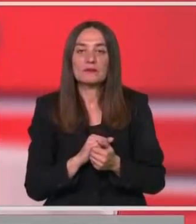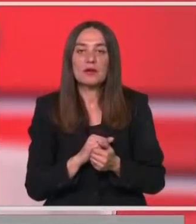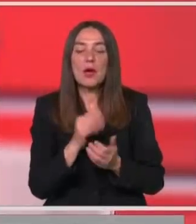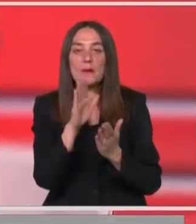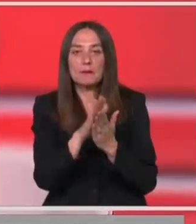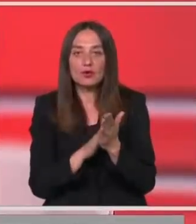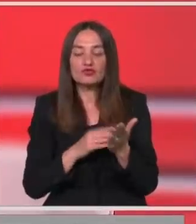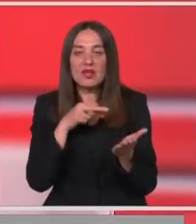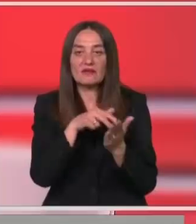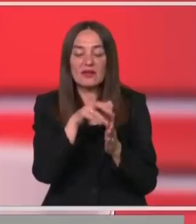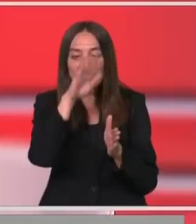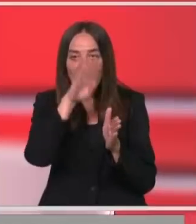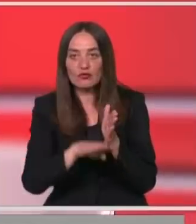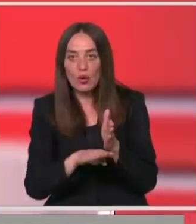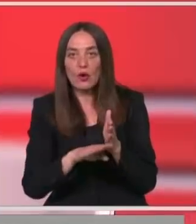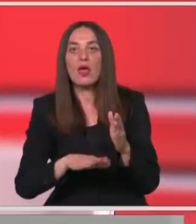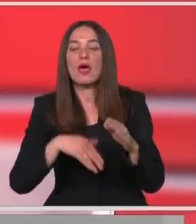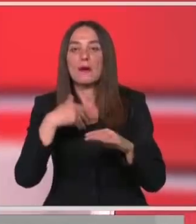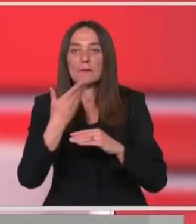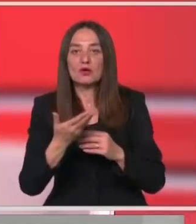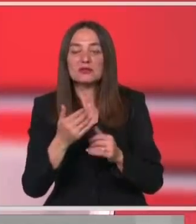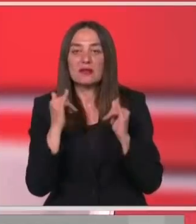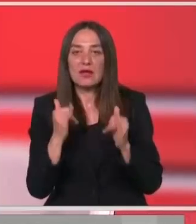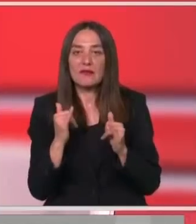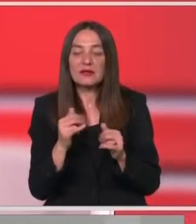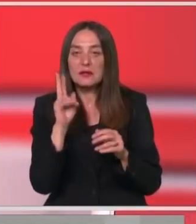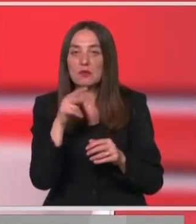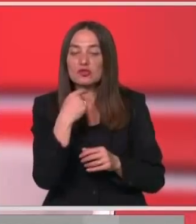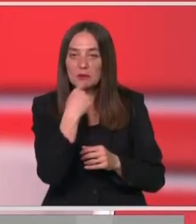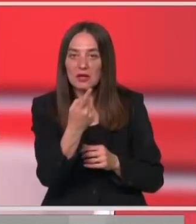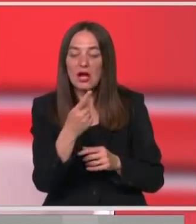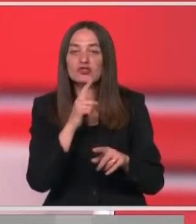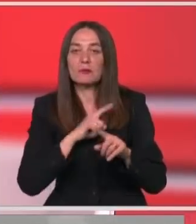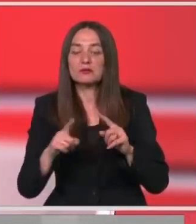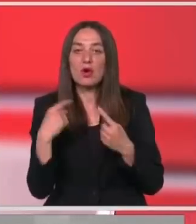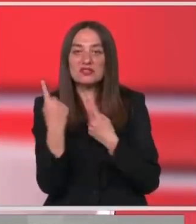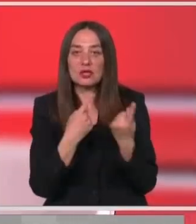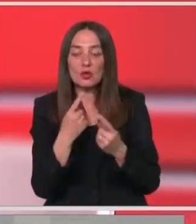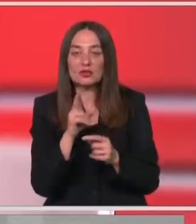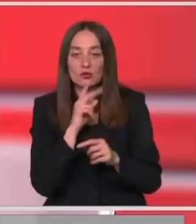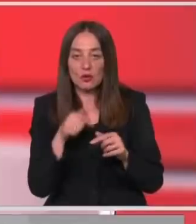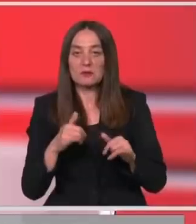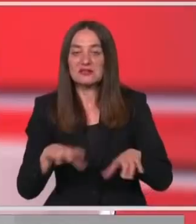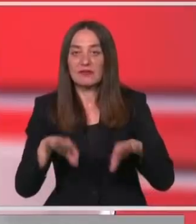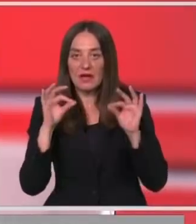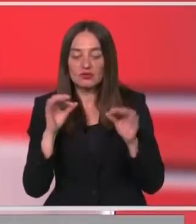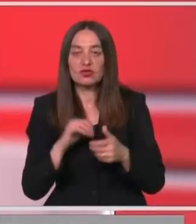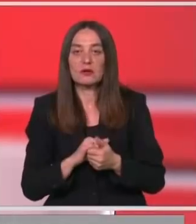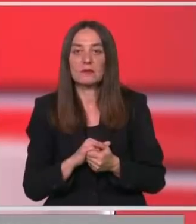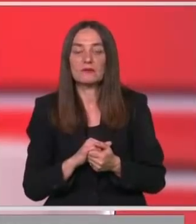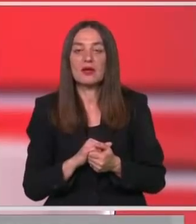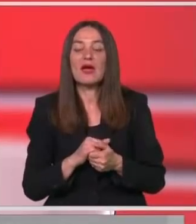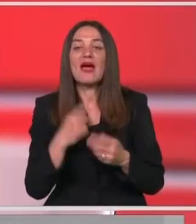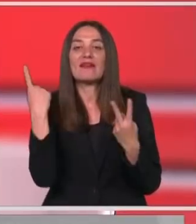da ide na dole, onda danas možemo da kažemo zbog situacije u kojoj smo se zadesili da